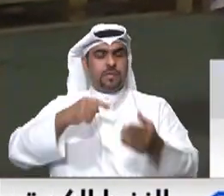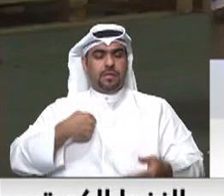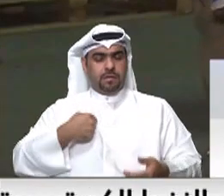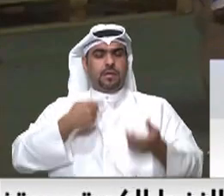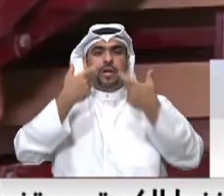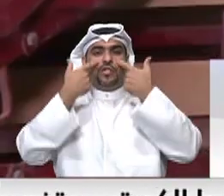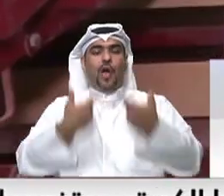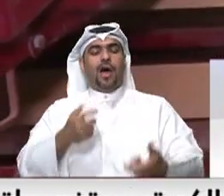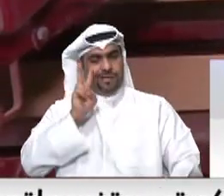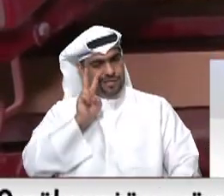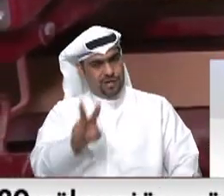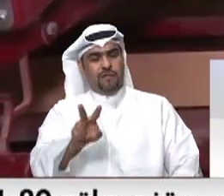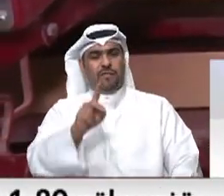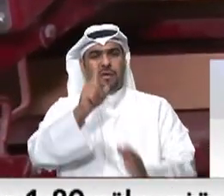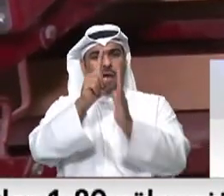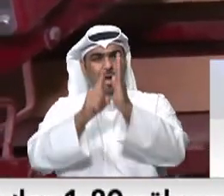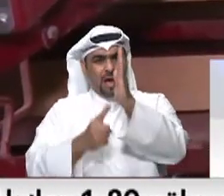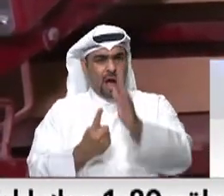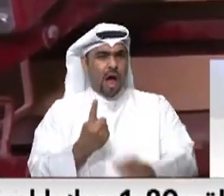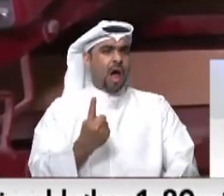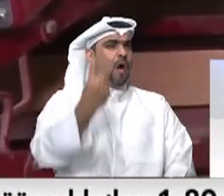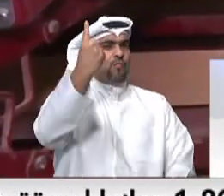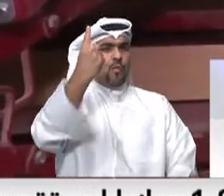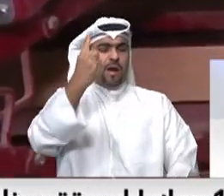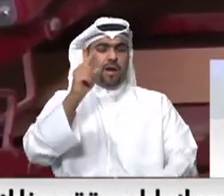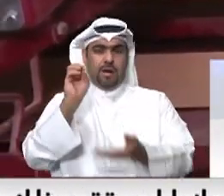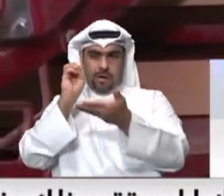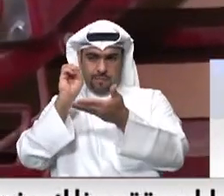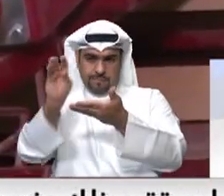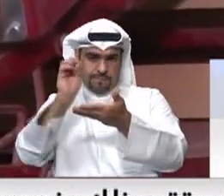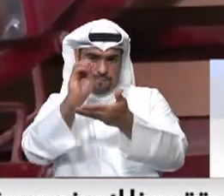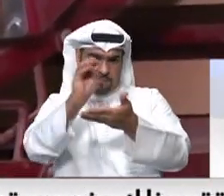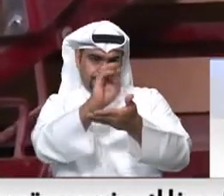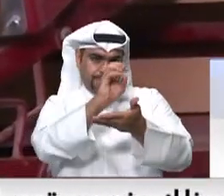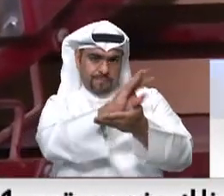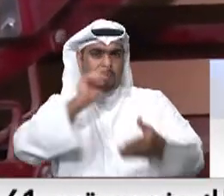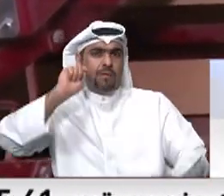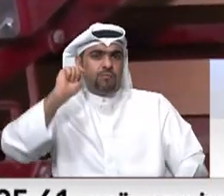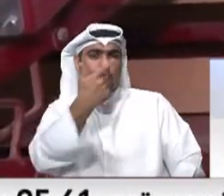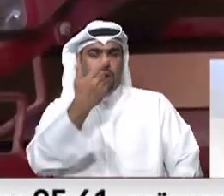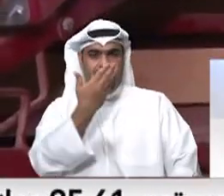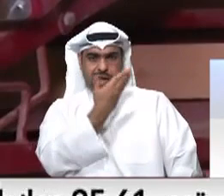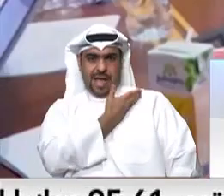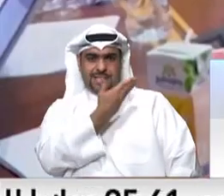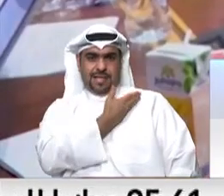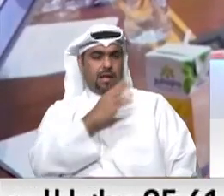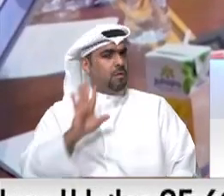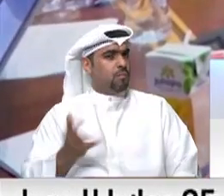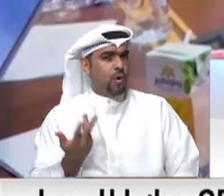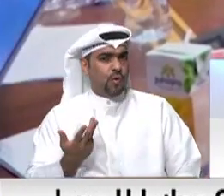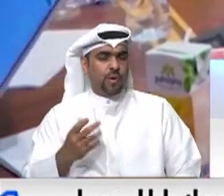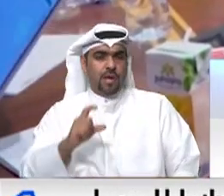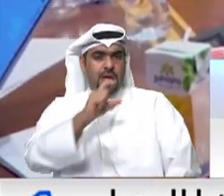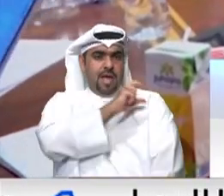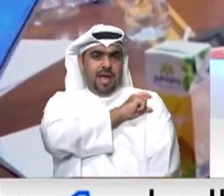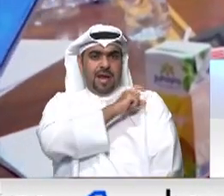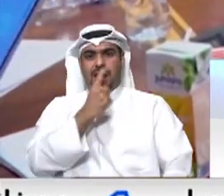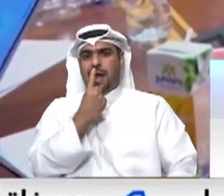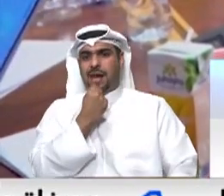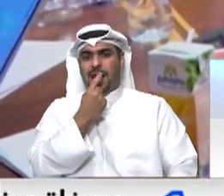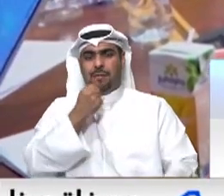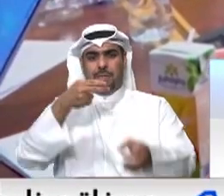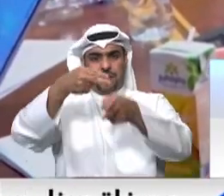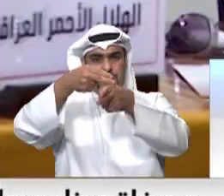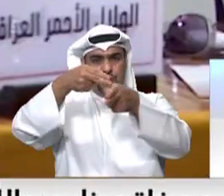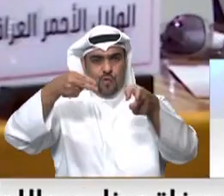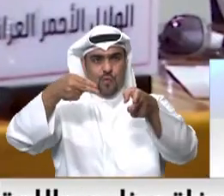الإغاثية لهم، وفي إطار هذه الجهود شهد مقر الهلال الأحمر المصري بالقاهرة اجتماع اللجنة التنفيذية